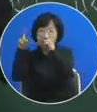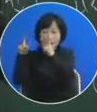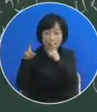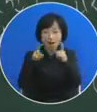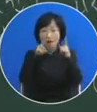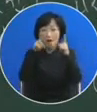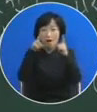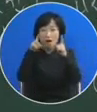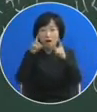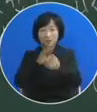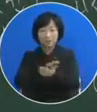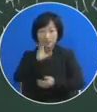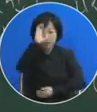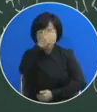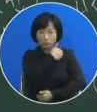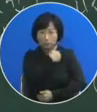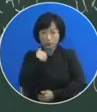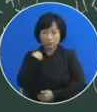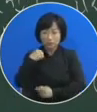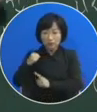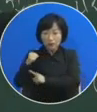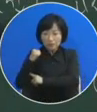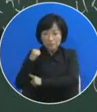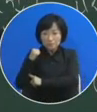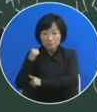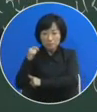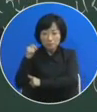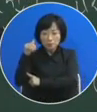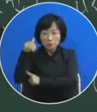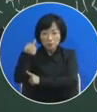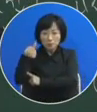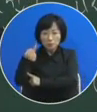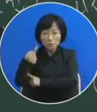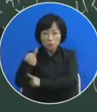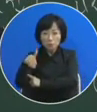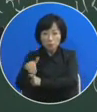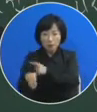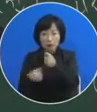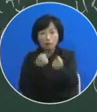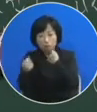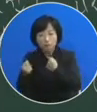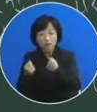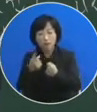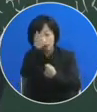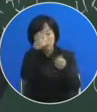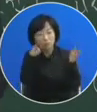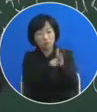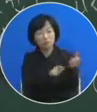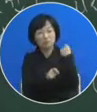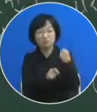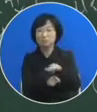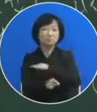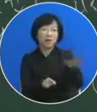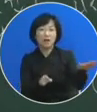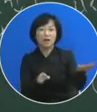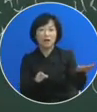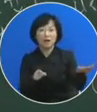picture. 천주교 세력이 기독교보다 약해졌는데도 그렇습니다. Even though the power of the Catholic Church has been weakened, it's still like that.